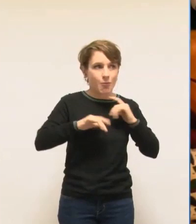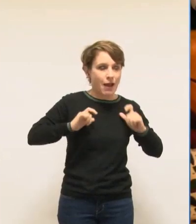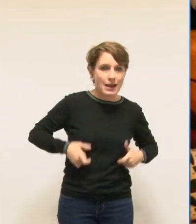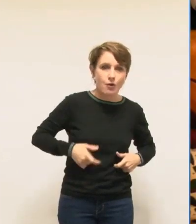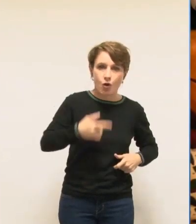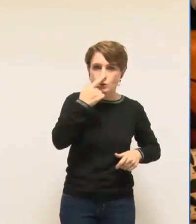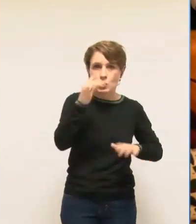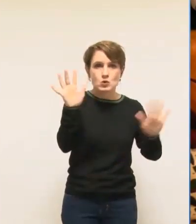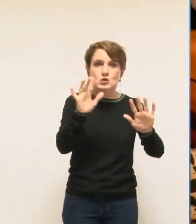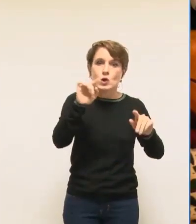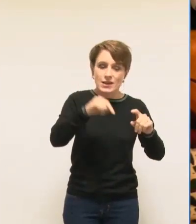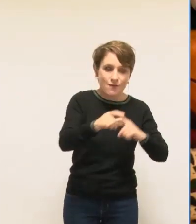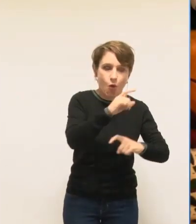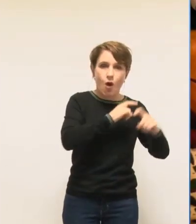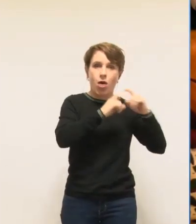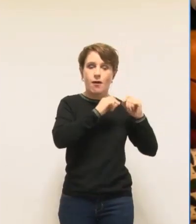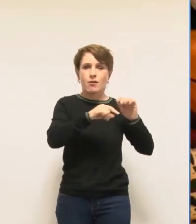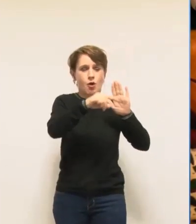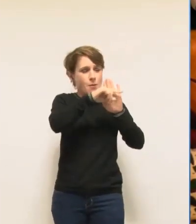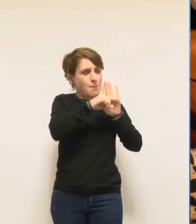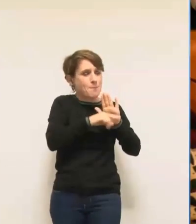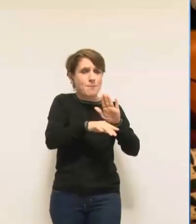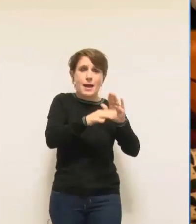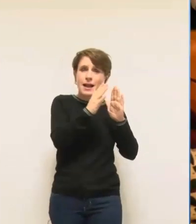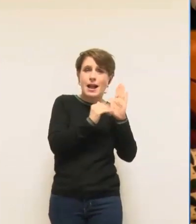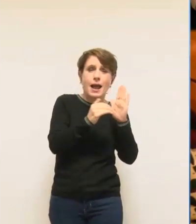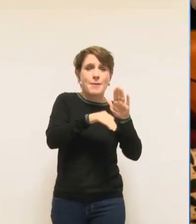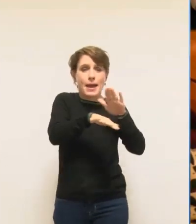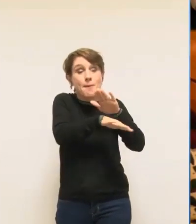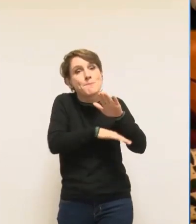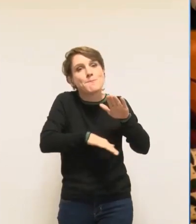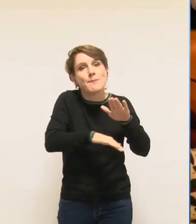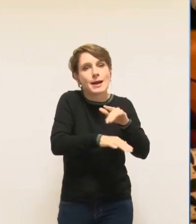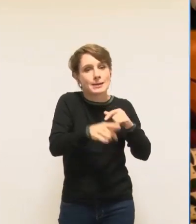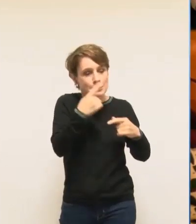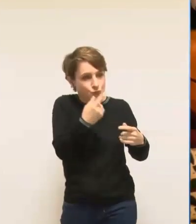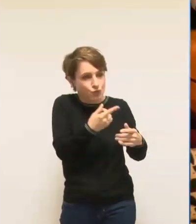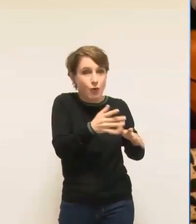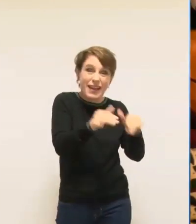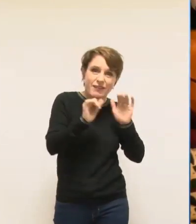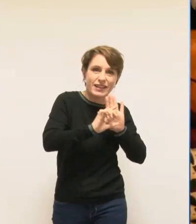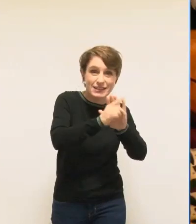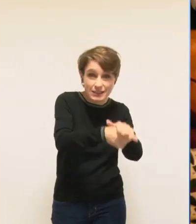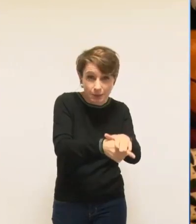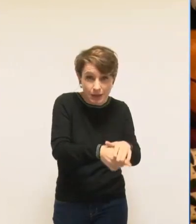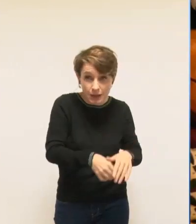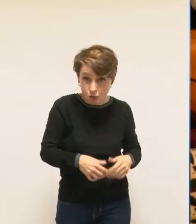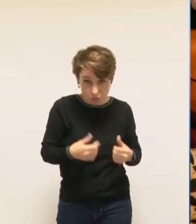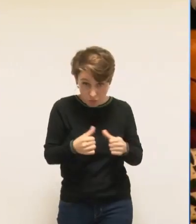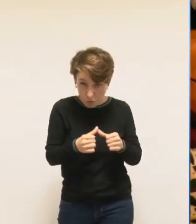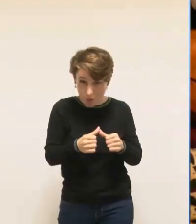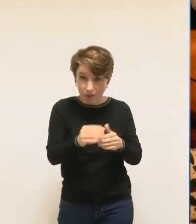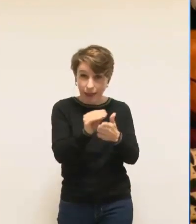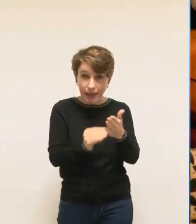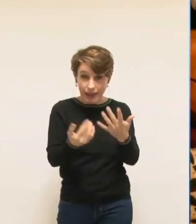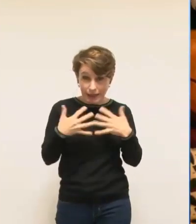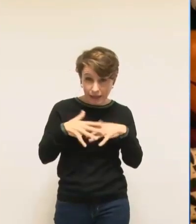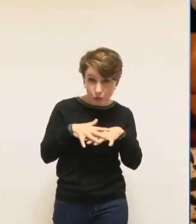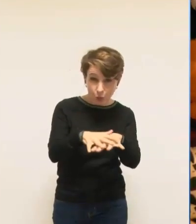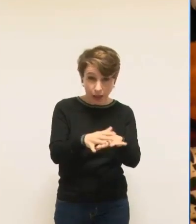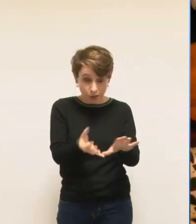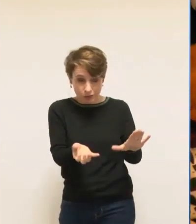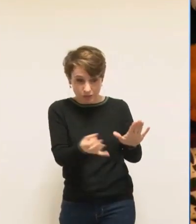des élèves à maîtriser notre langue, est-ce qu'il est bien raisonnable de rajouter de la complexité, de créer de